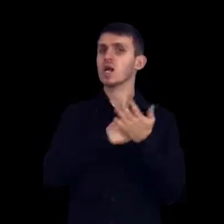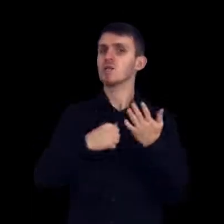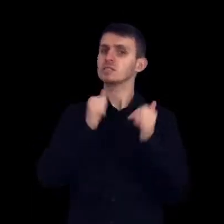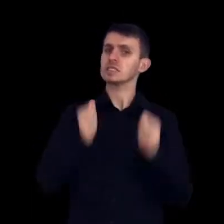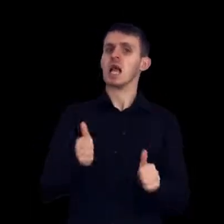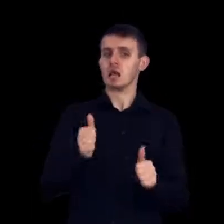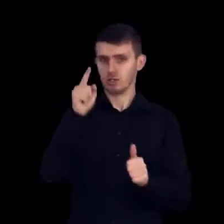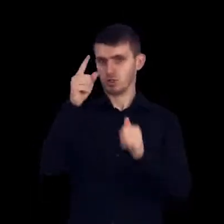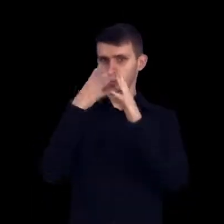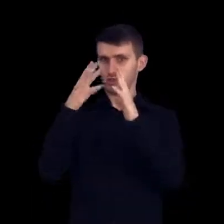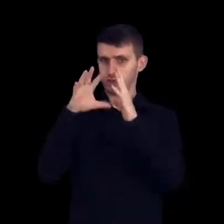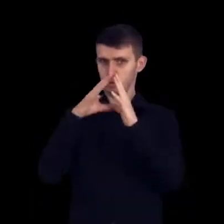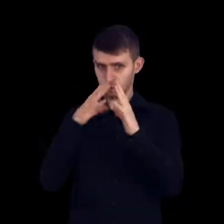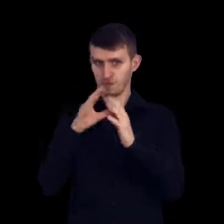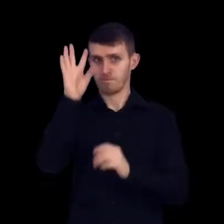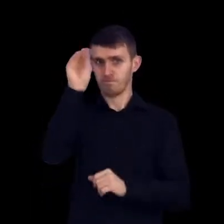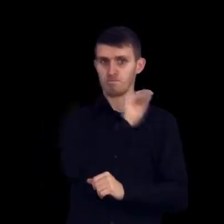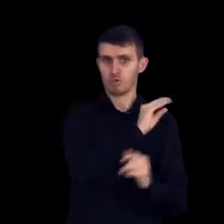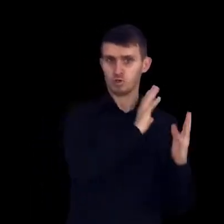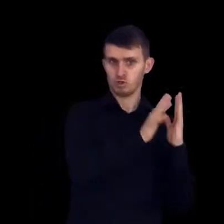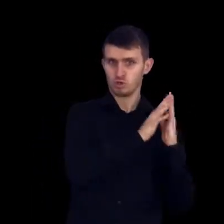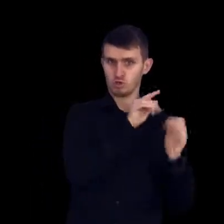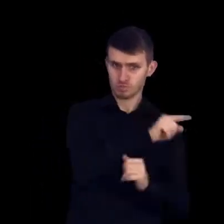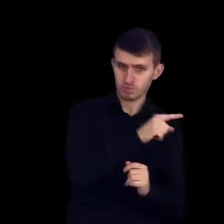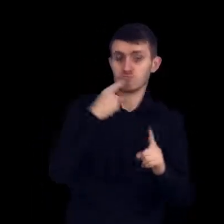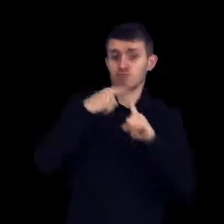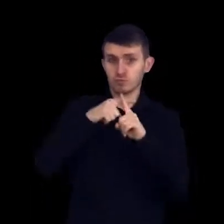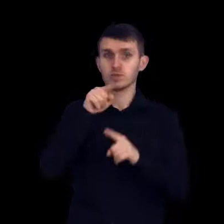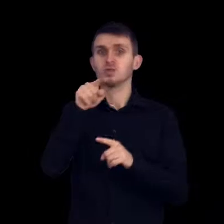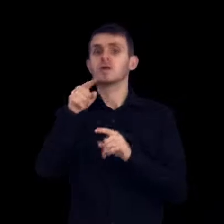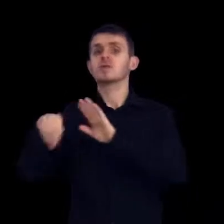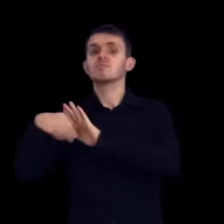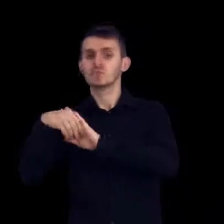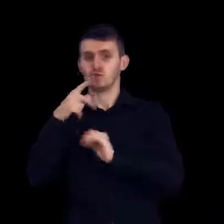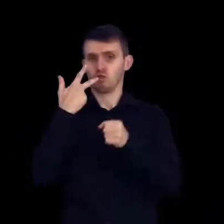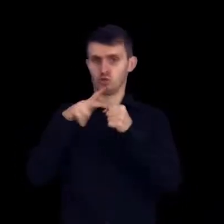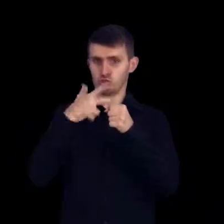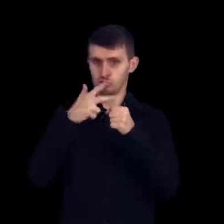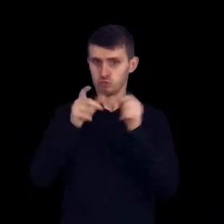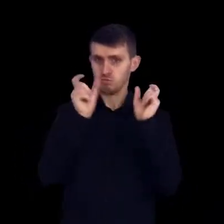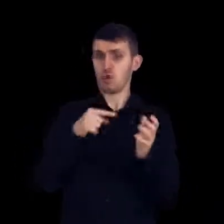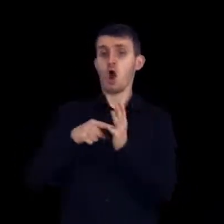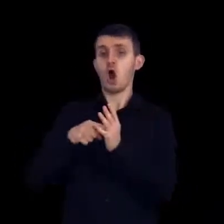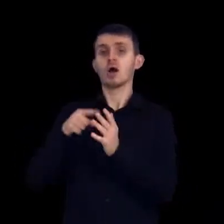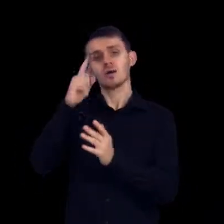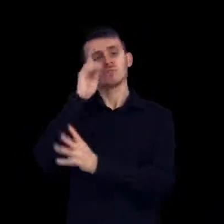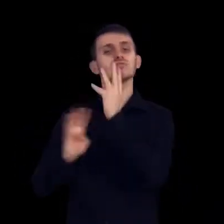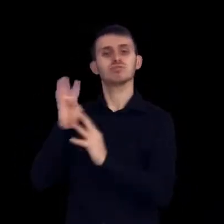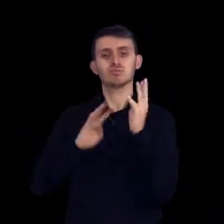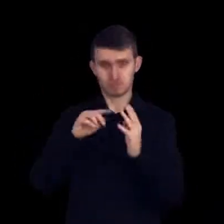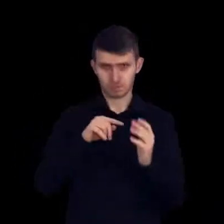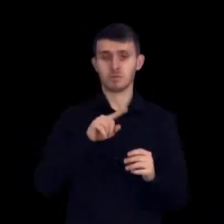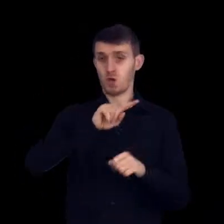godzinowy zarobek Wróćmy do wyrażenia jest równy 10 plus i zamiast słowa napiwki pisze